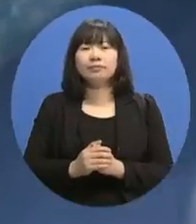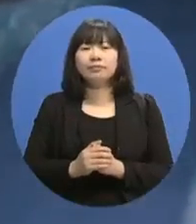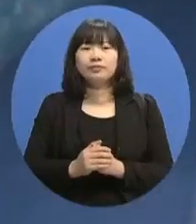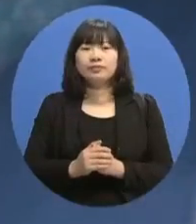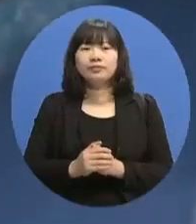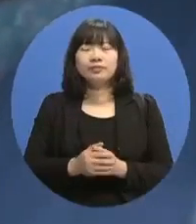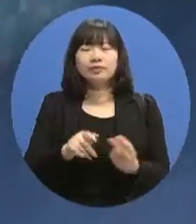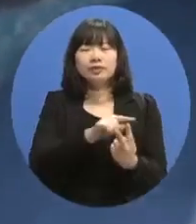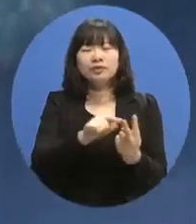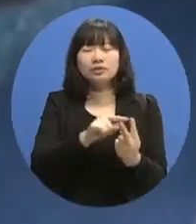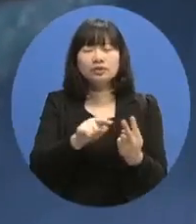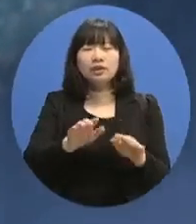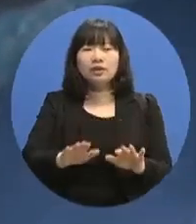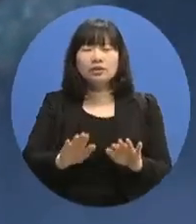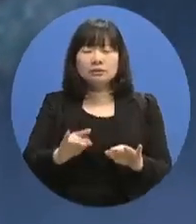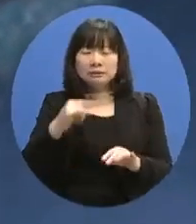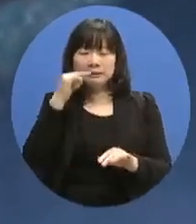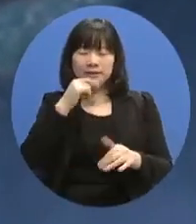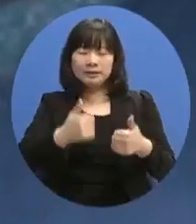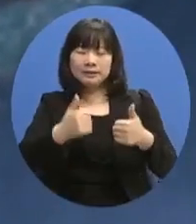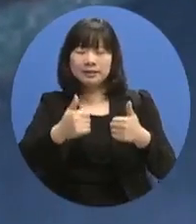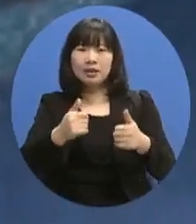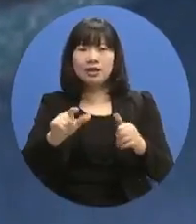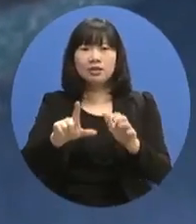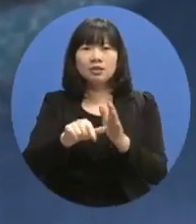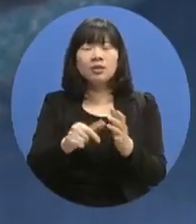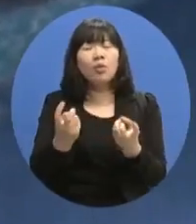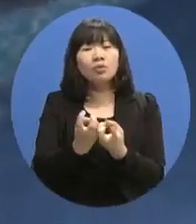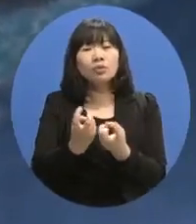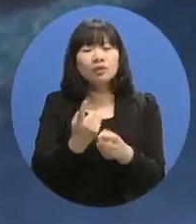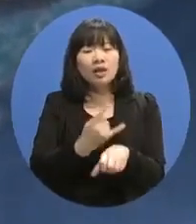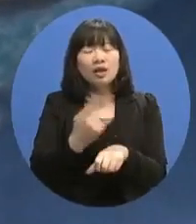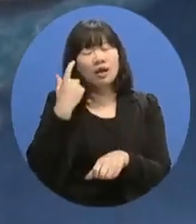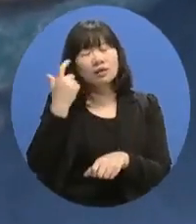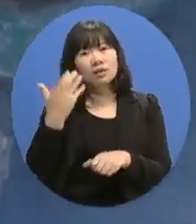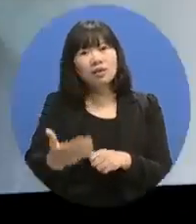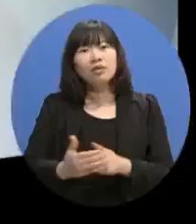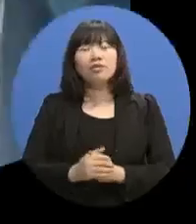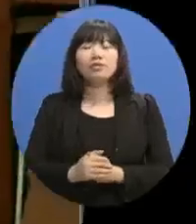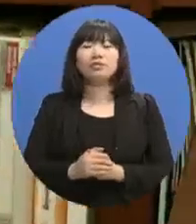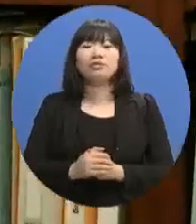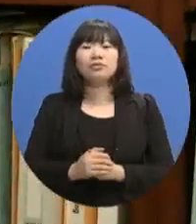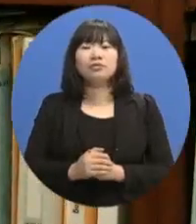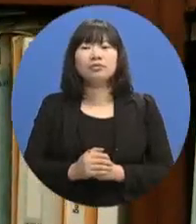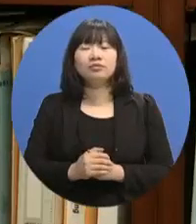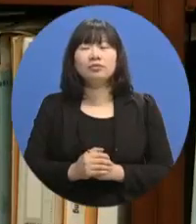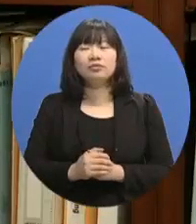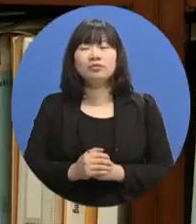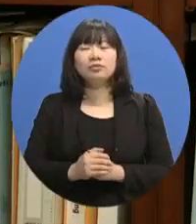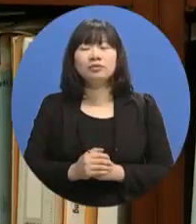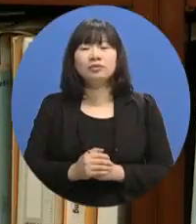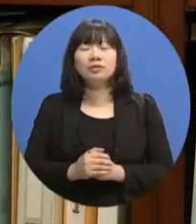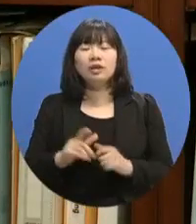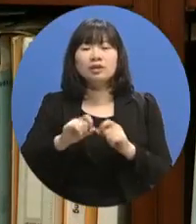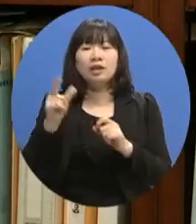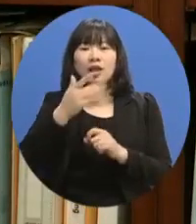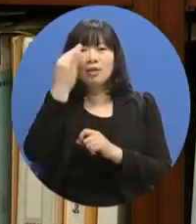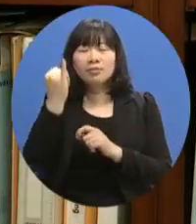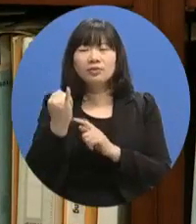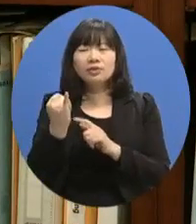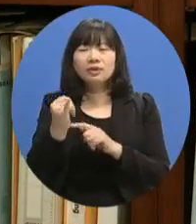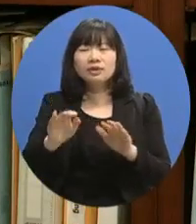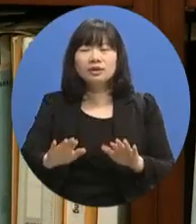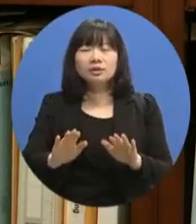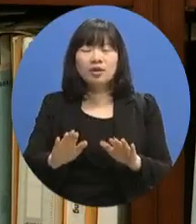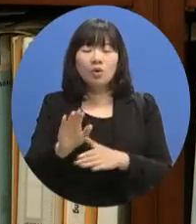눈 사이에 팽팽한 신경전. 이럴 땐 어떻게 해야 할까요? 네, 대개 할머니들이 이렇게